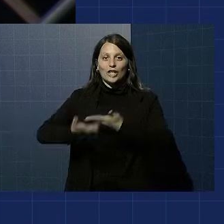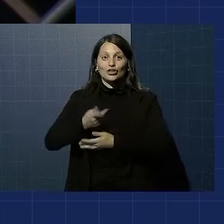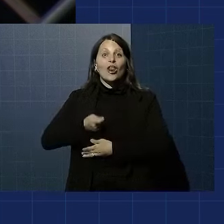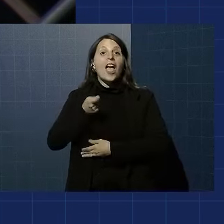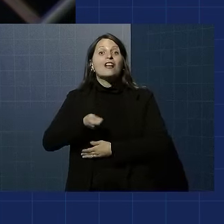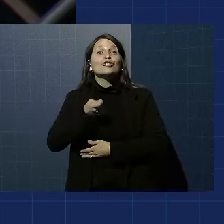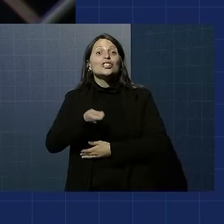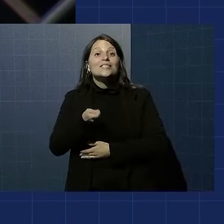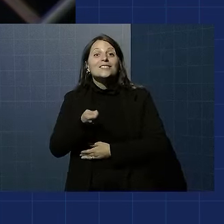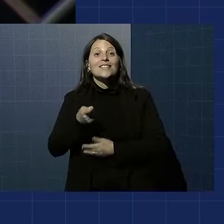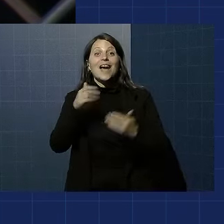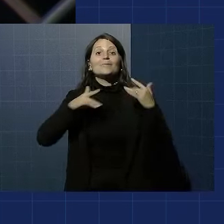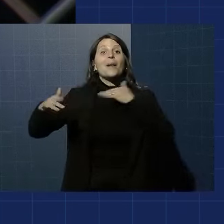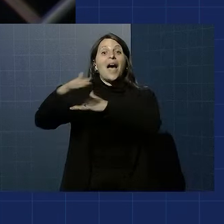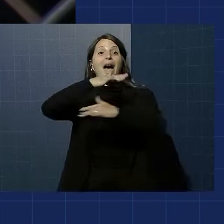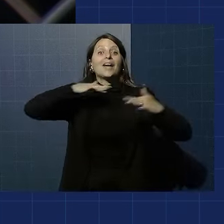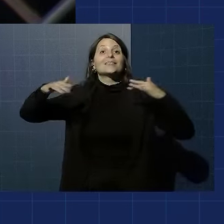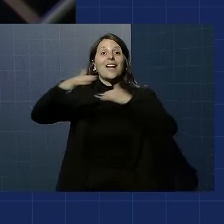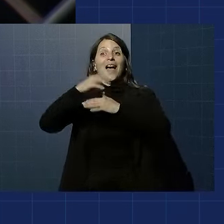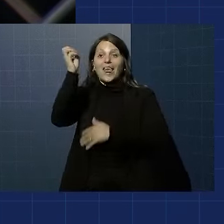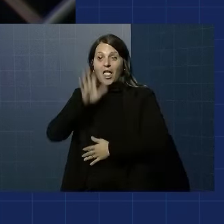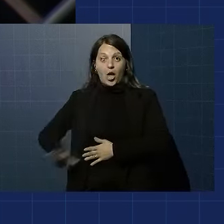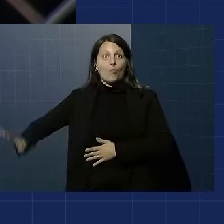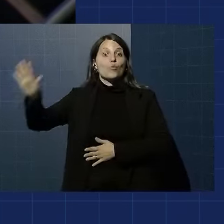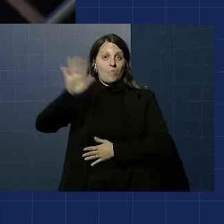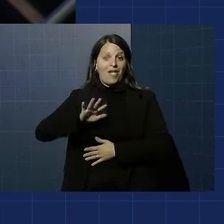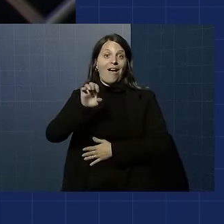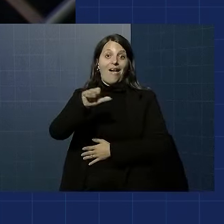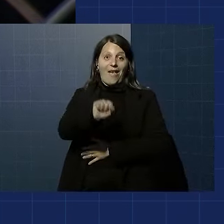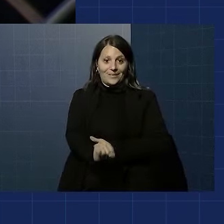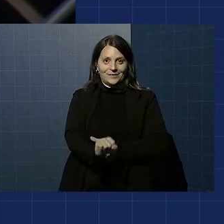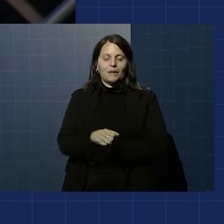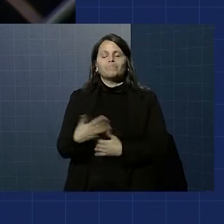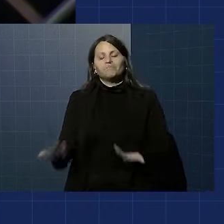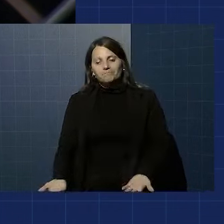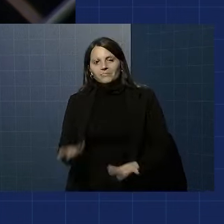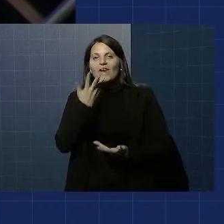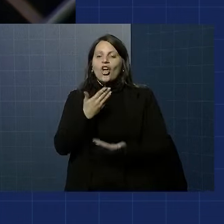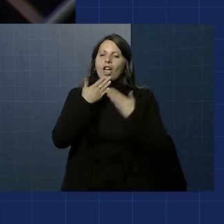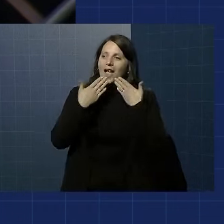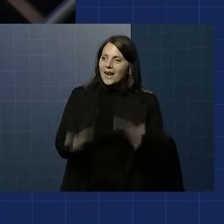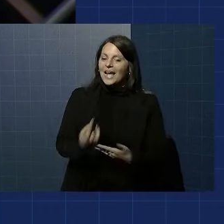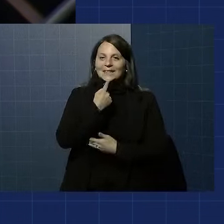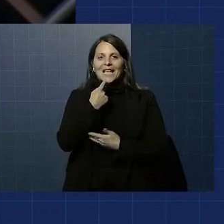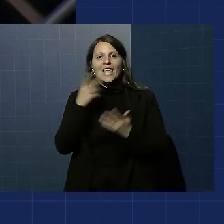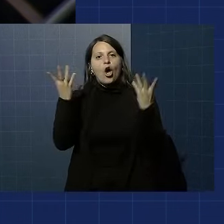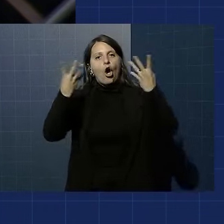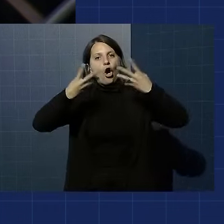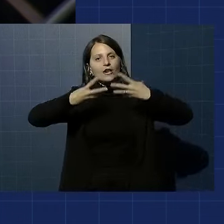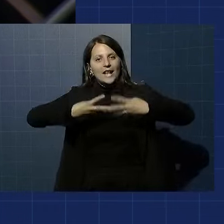Europea. Permettetemi, come sempre, innanzitutto di ringraziare gli organizzatori del festival,